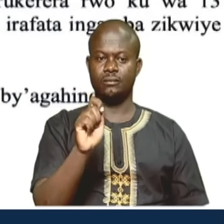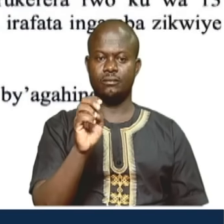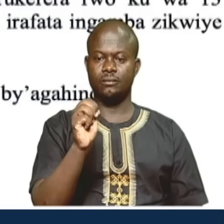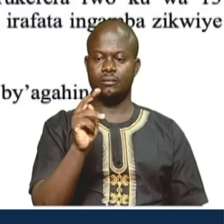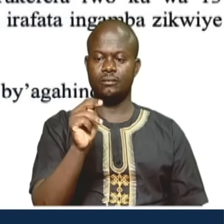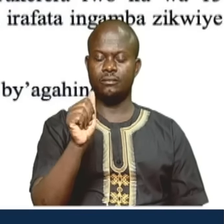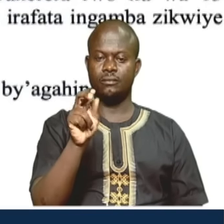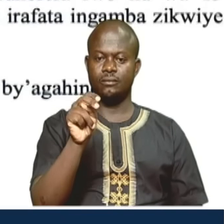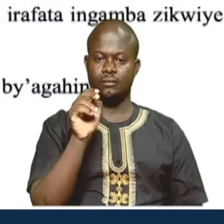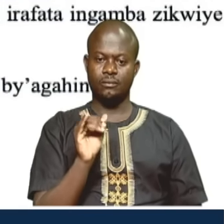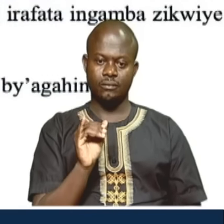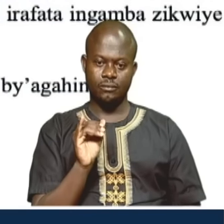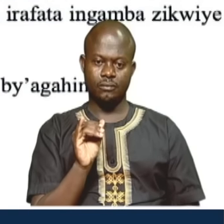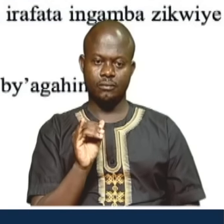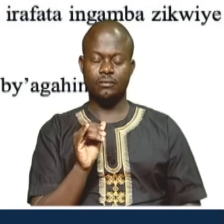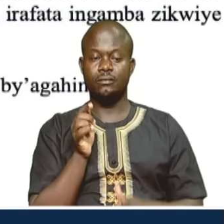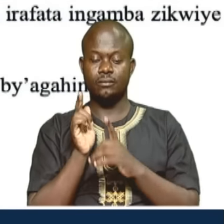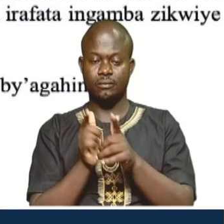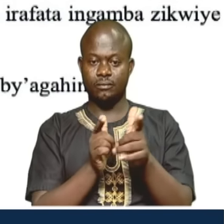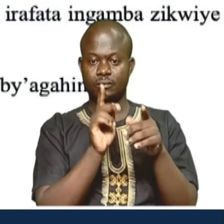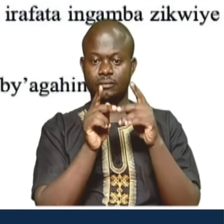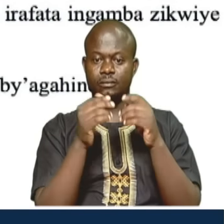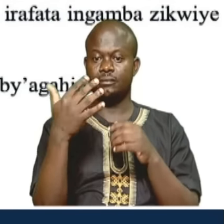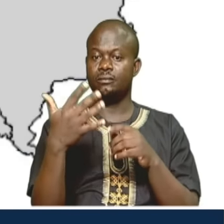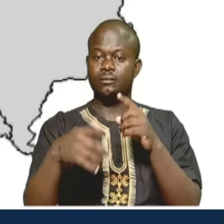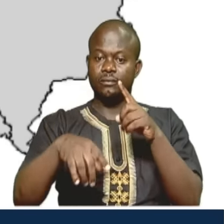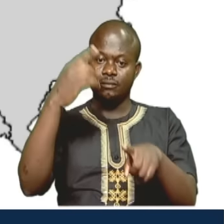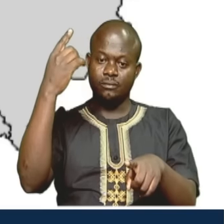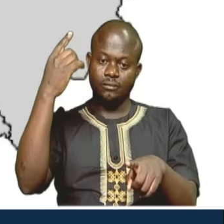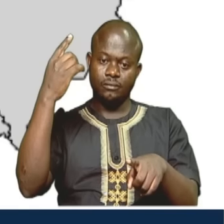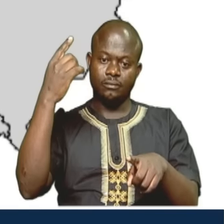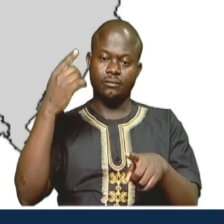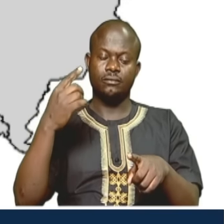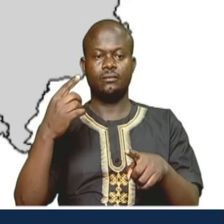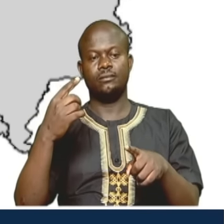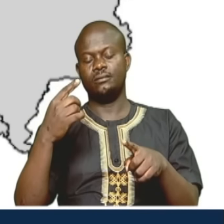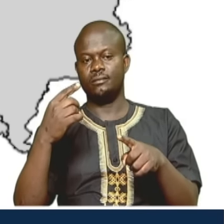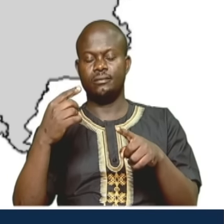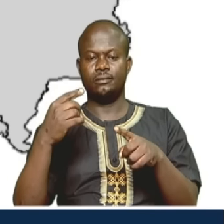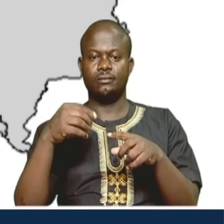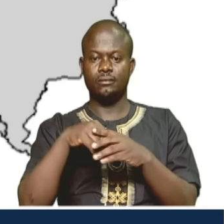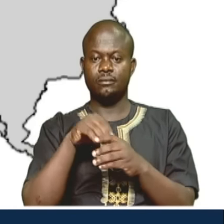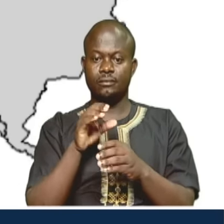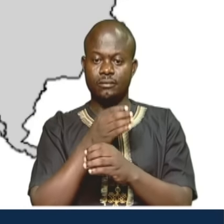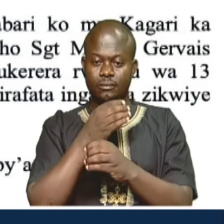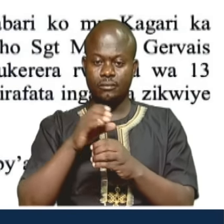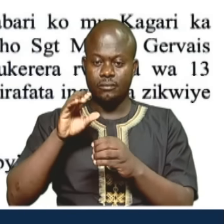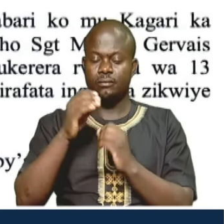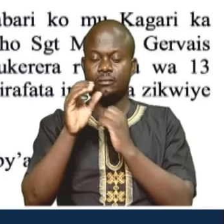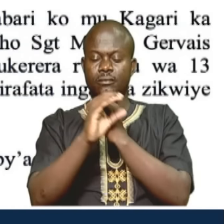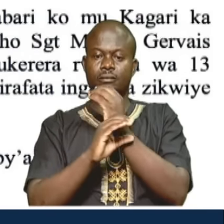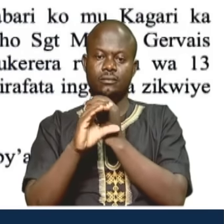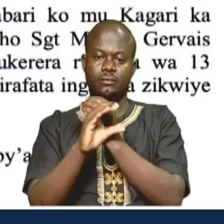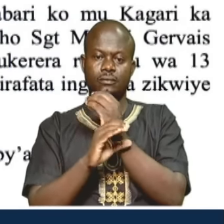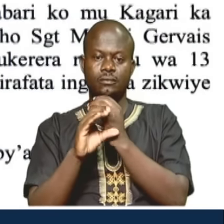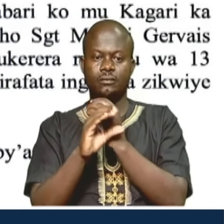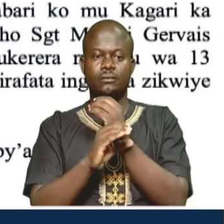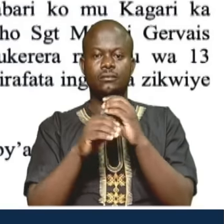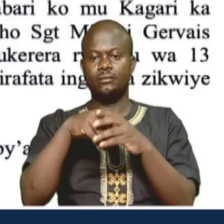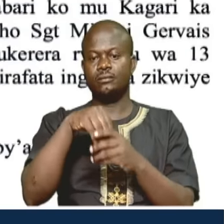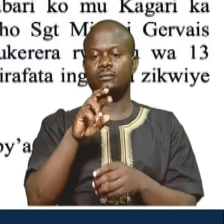ukekwa abantu 5 akabica mu kabari ko mu kagari ka